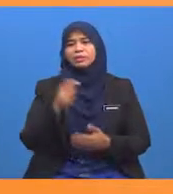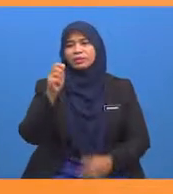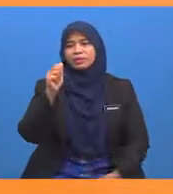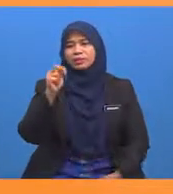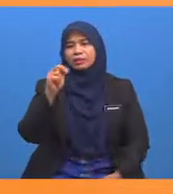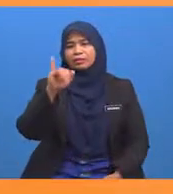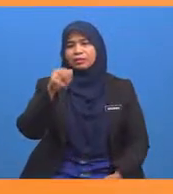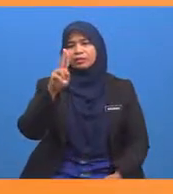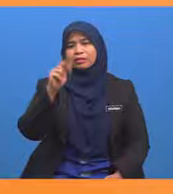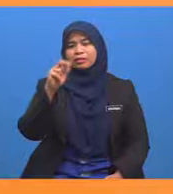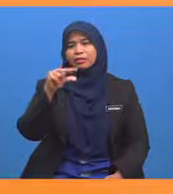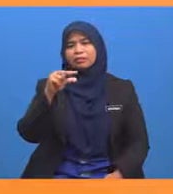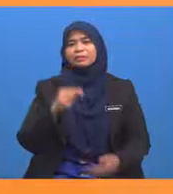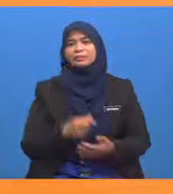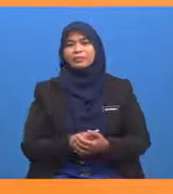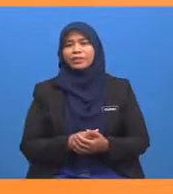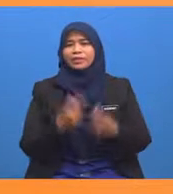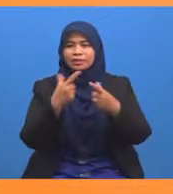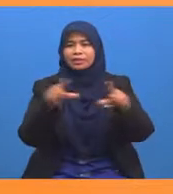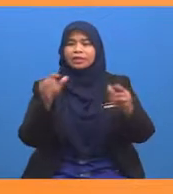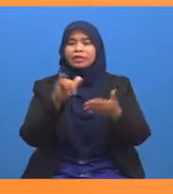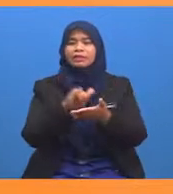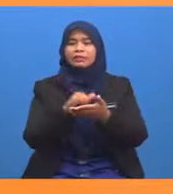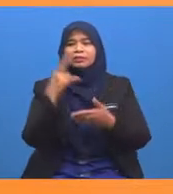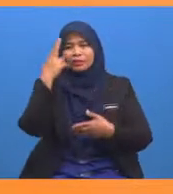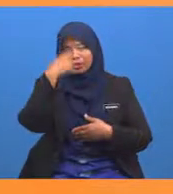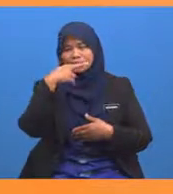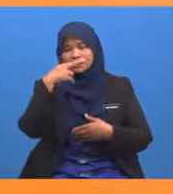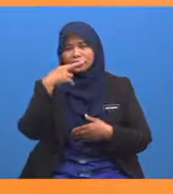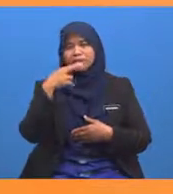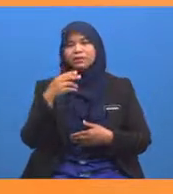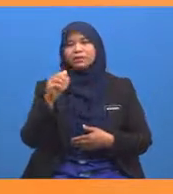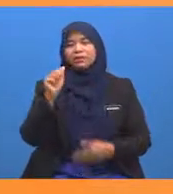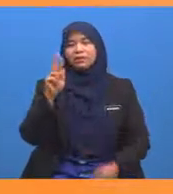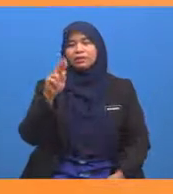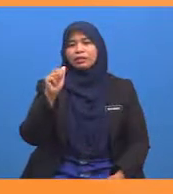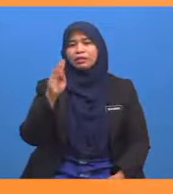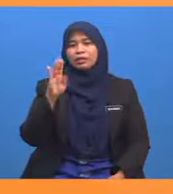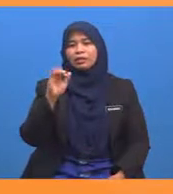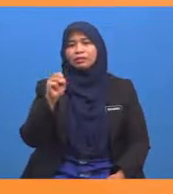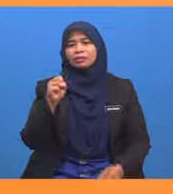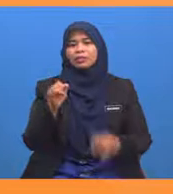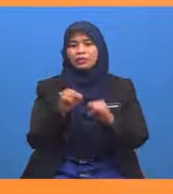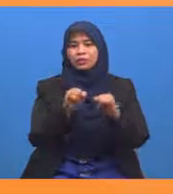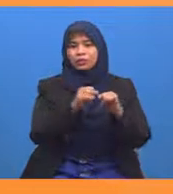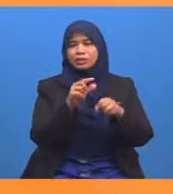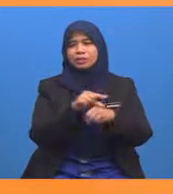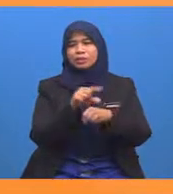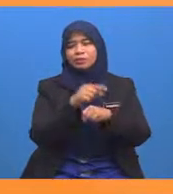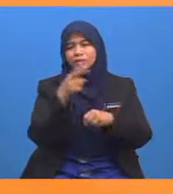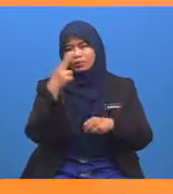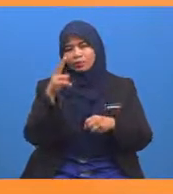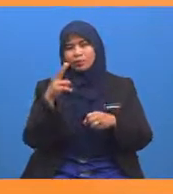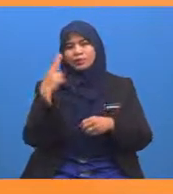dan mawar. Selain itu, hiasan arabis juga digunakan untuk menghiasi